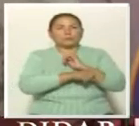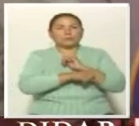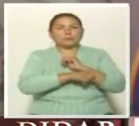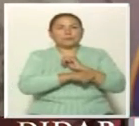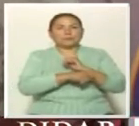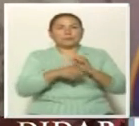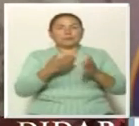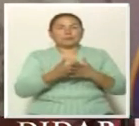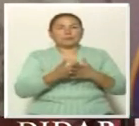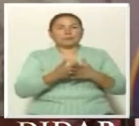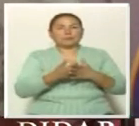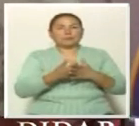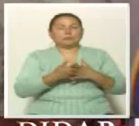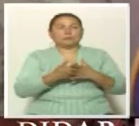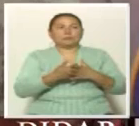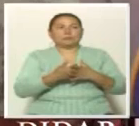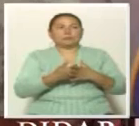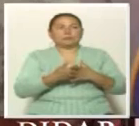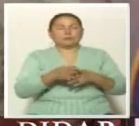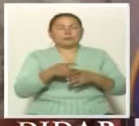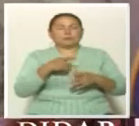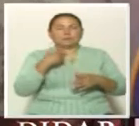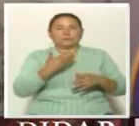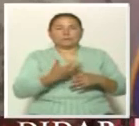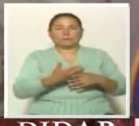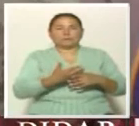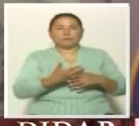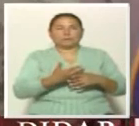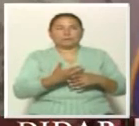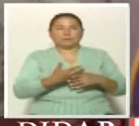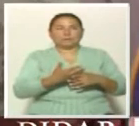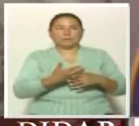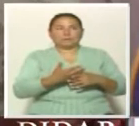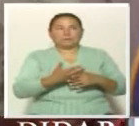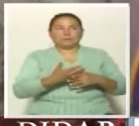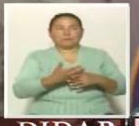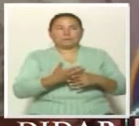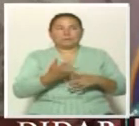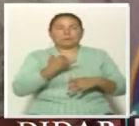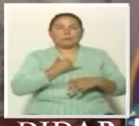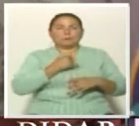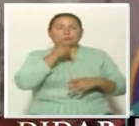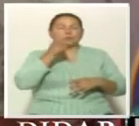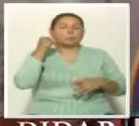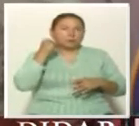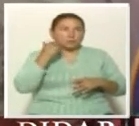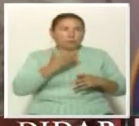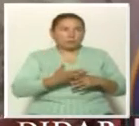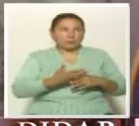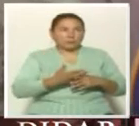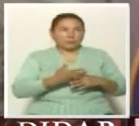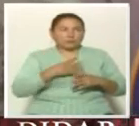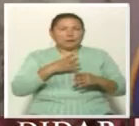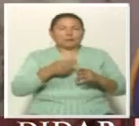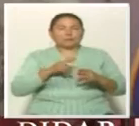они работали на благо Родины. Вот у нас в прошлом году была первая книга, и